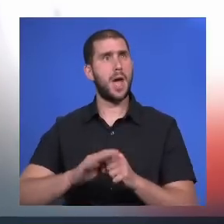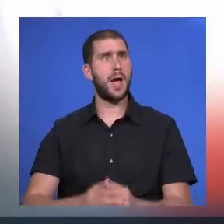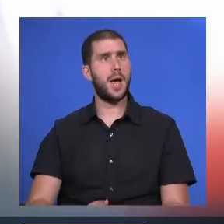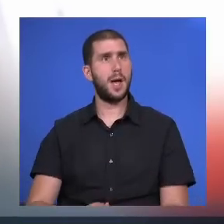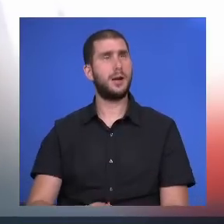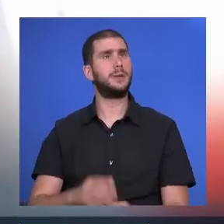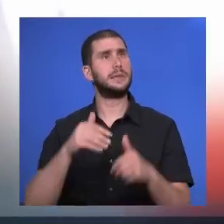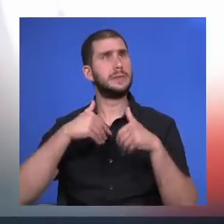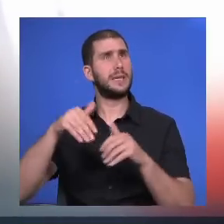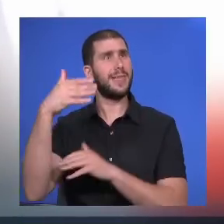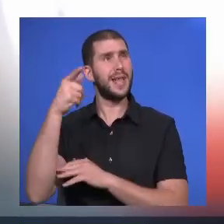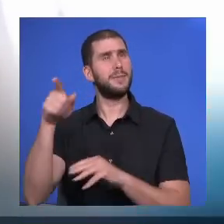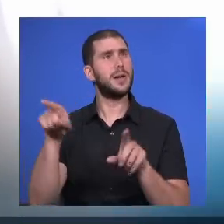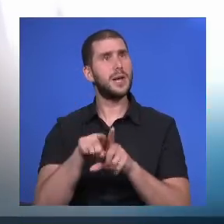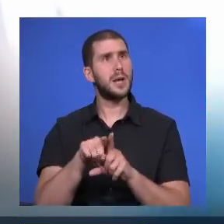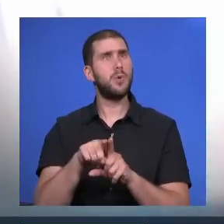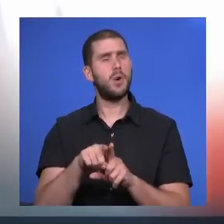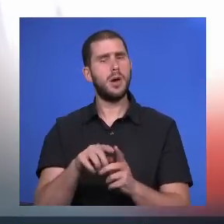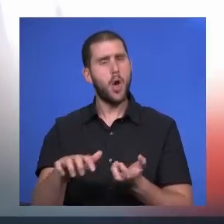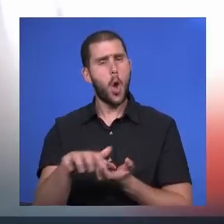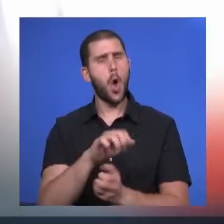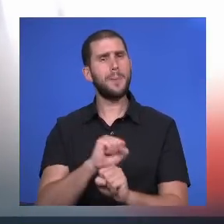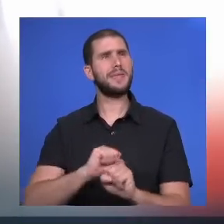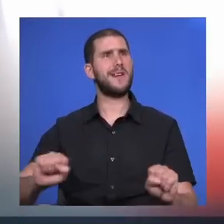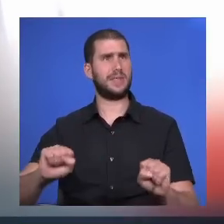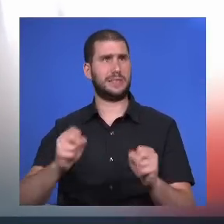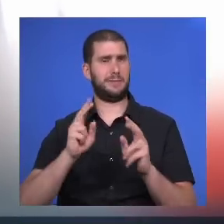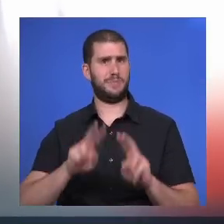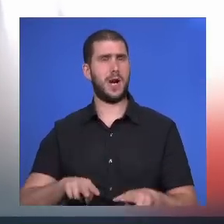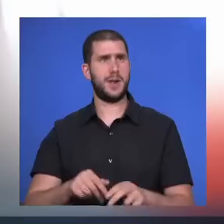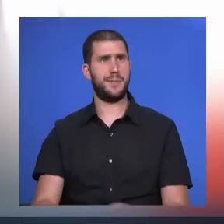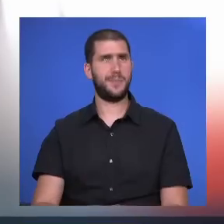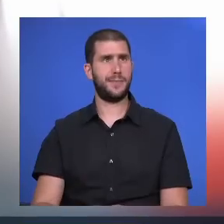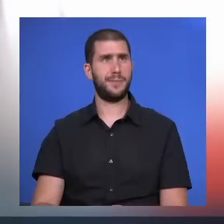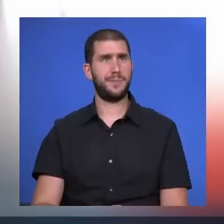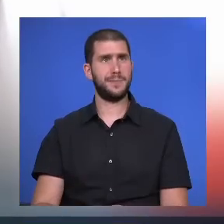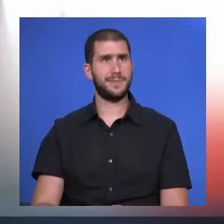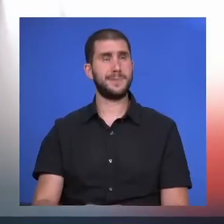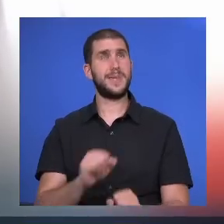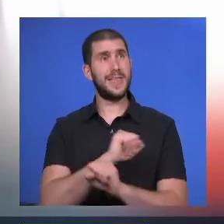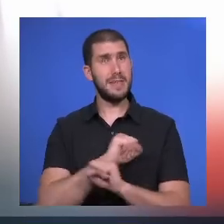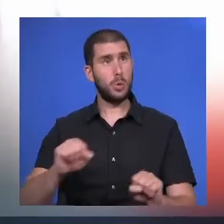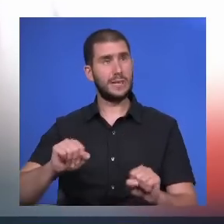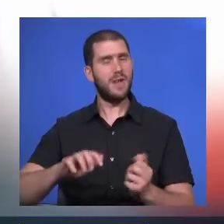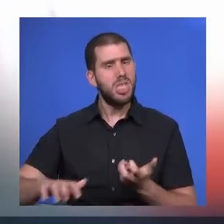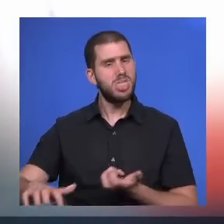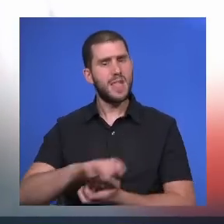المخطط سيكون بمثابة برميل بارود سينفجر ويشعل